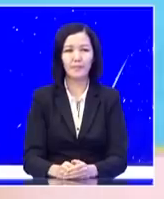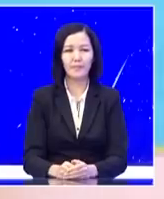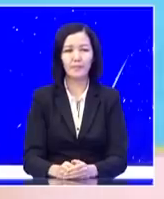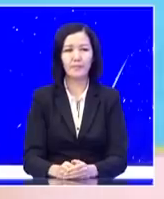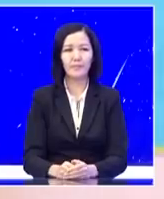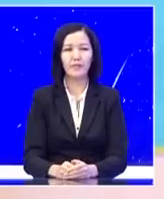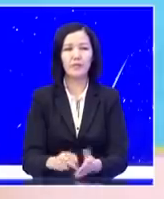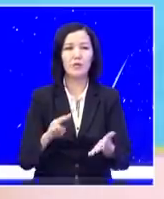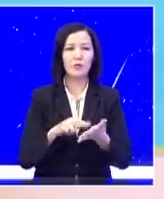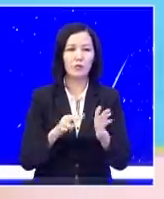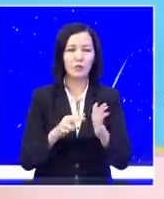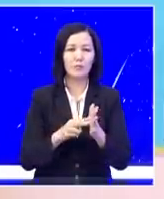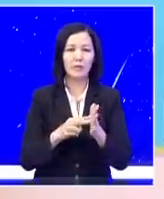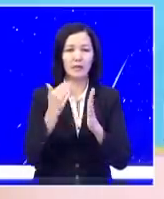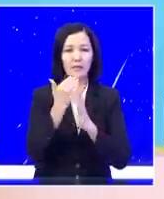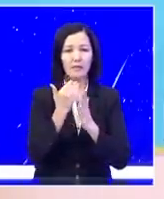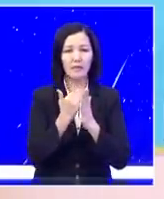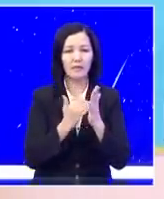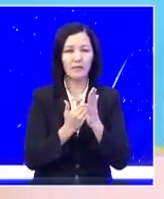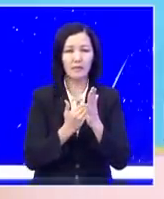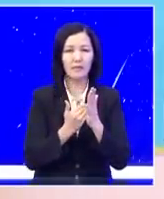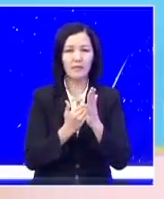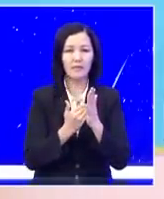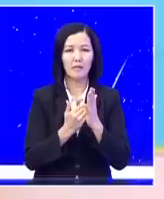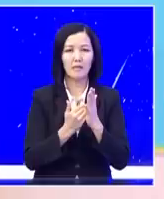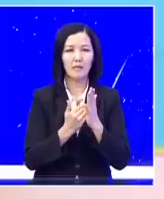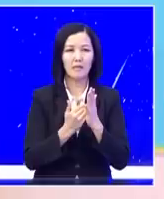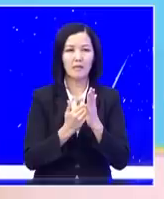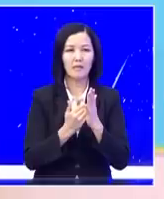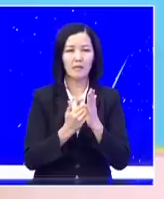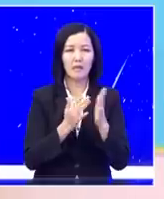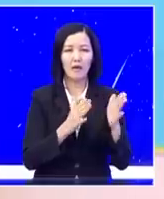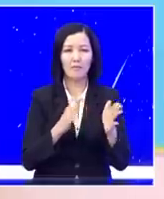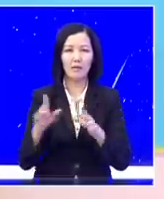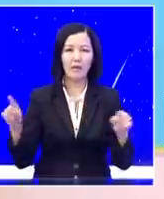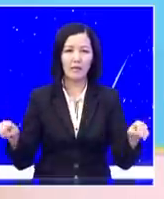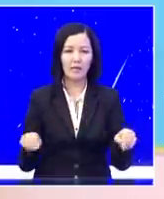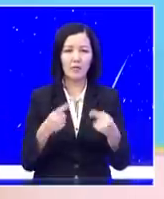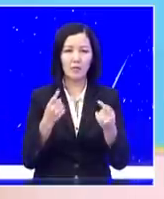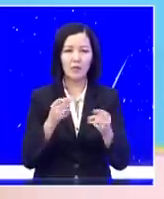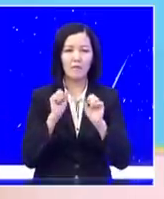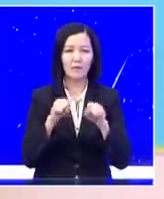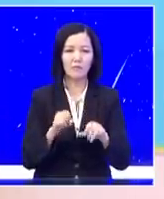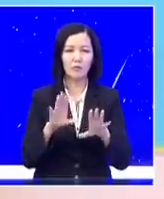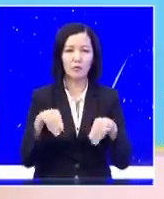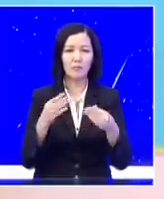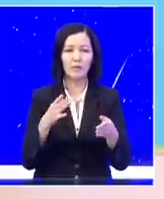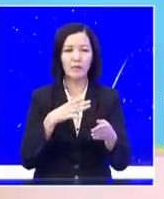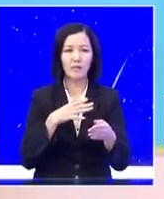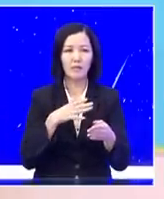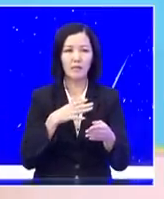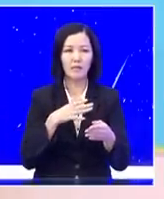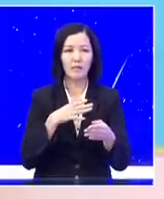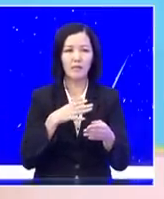Жалпы кешенді жоспарда көзделген шаралар бірқатар салалардың белсенділігін халқына келтіруге мүмкіндік береді. Бұл салаларда 6